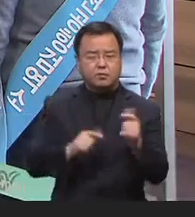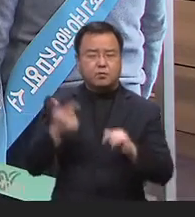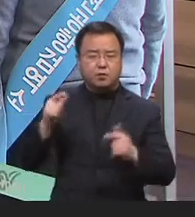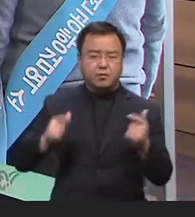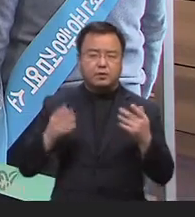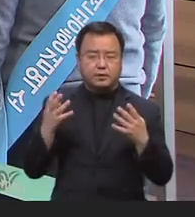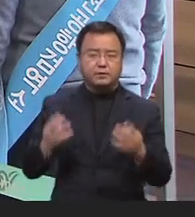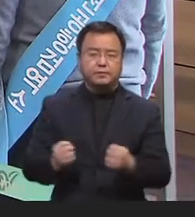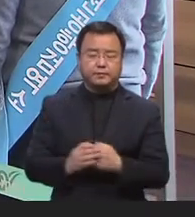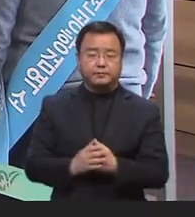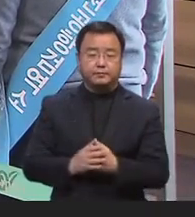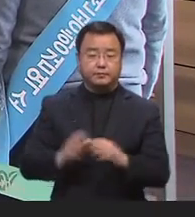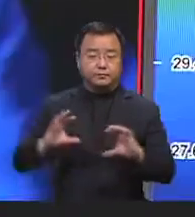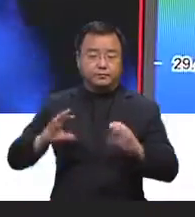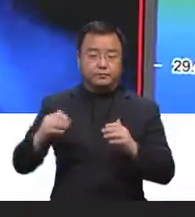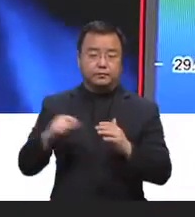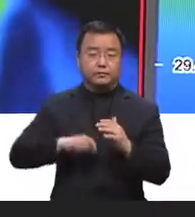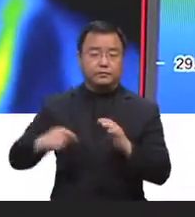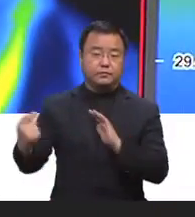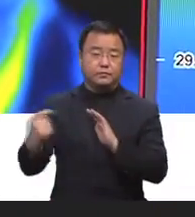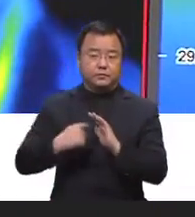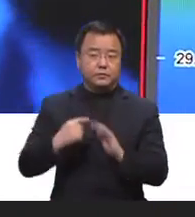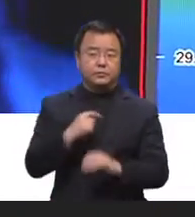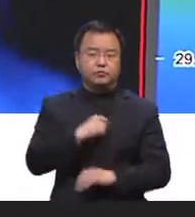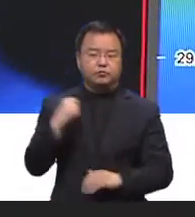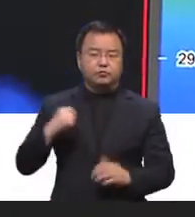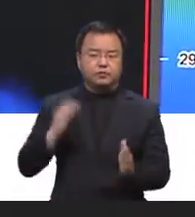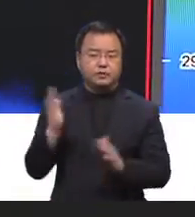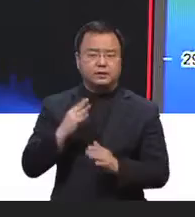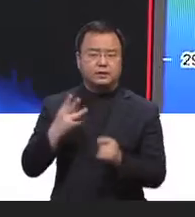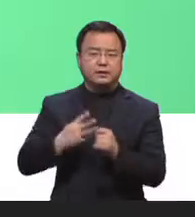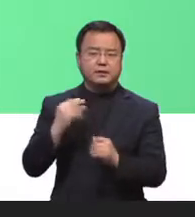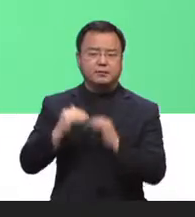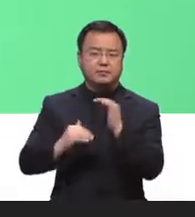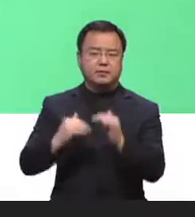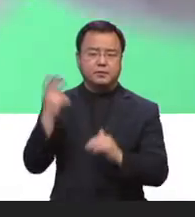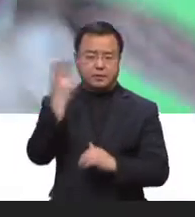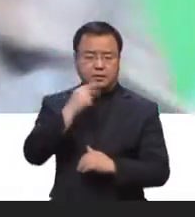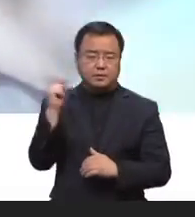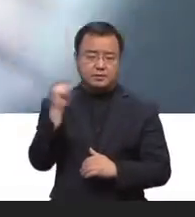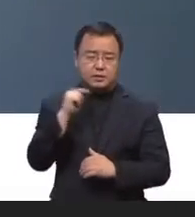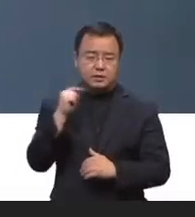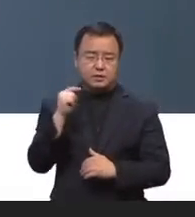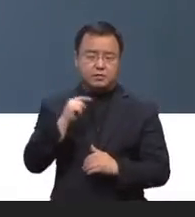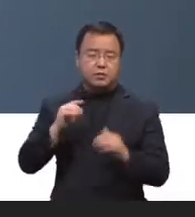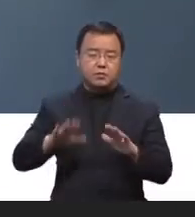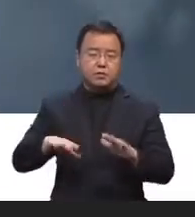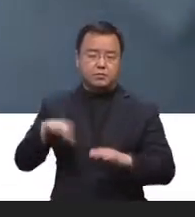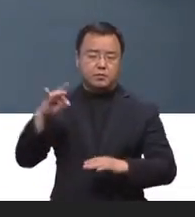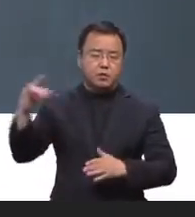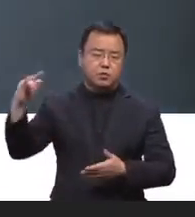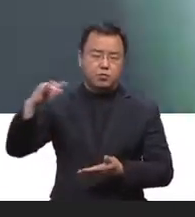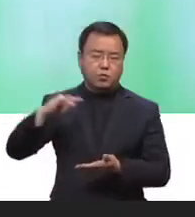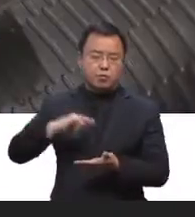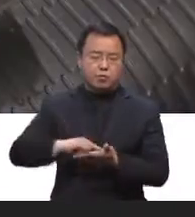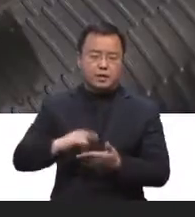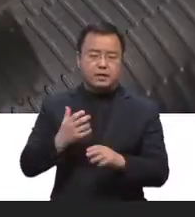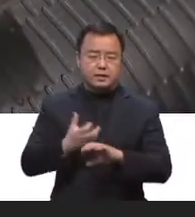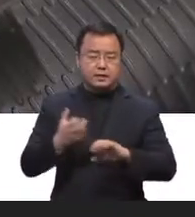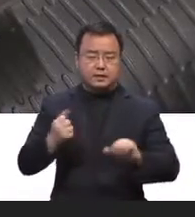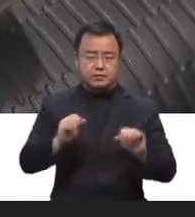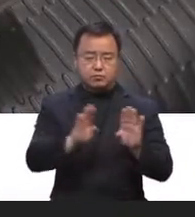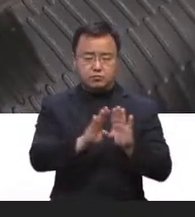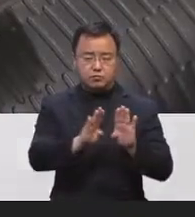국내에 들어오는 중국인 유학생들은 3단계로 나누어 관리를 감호 합니다 우선 공항에서 별도 창고 에서 의심